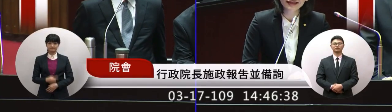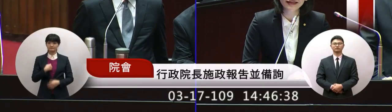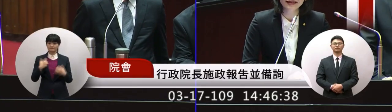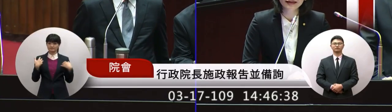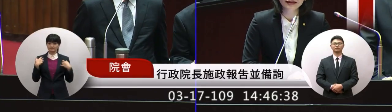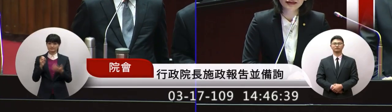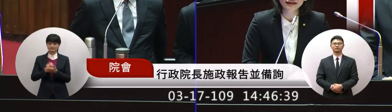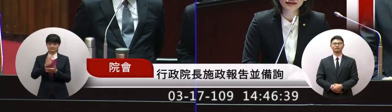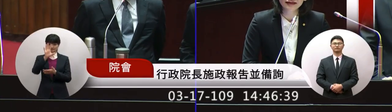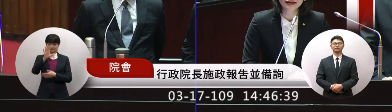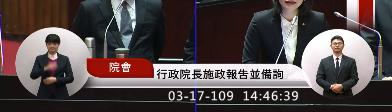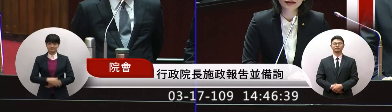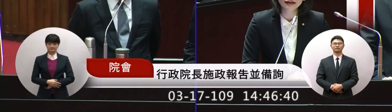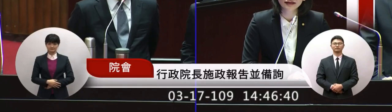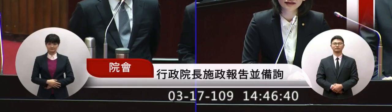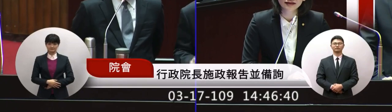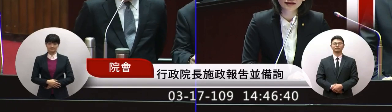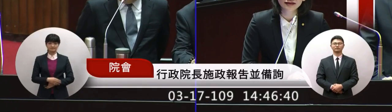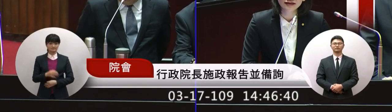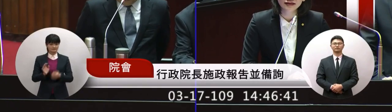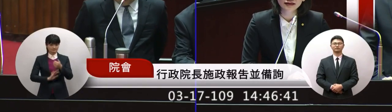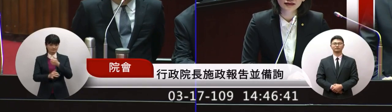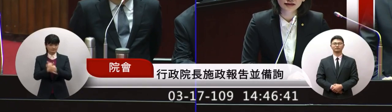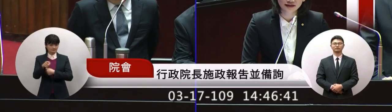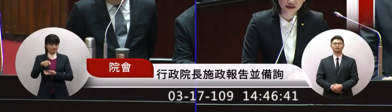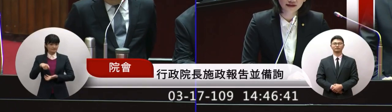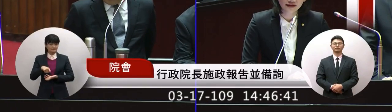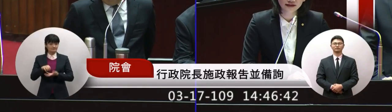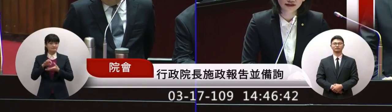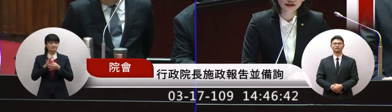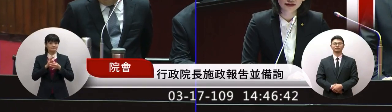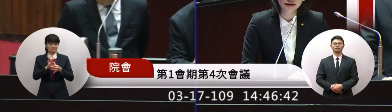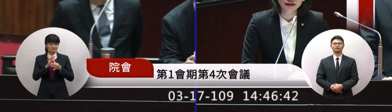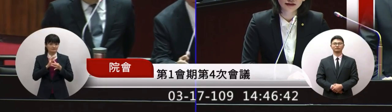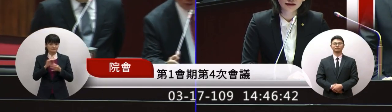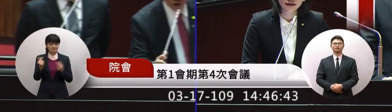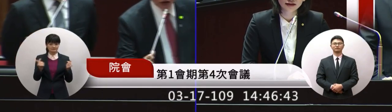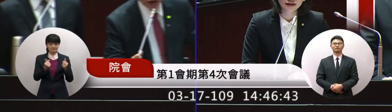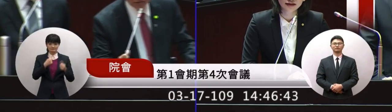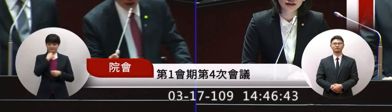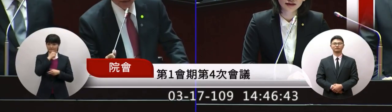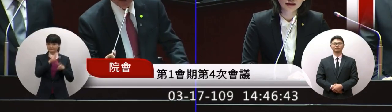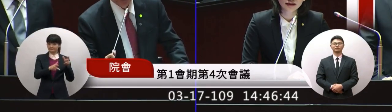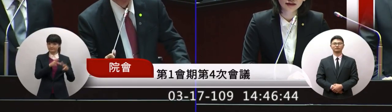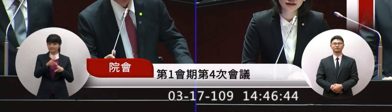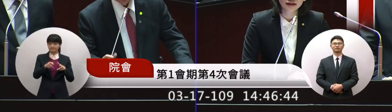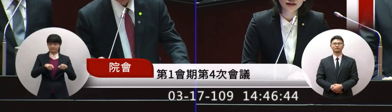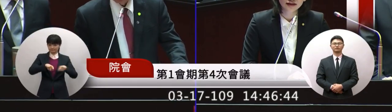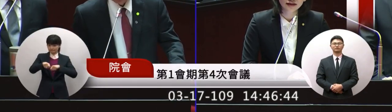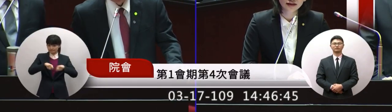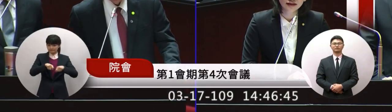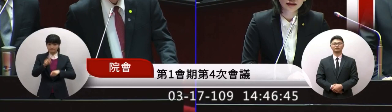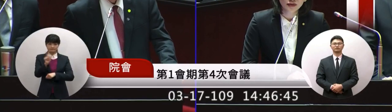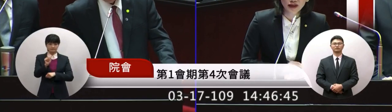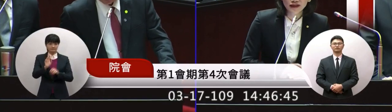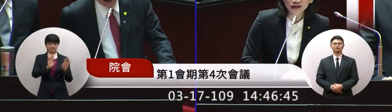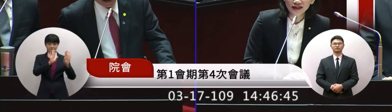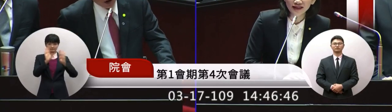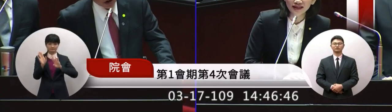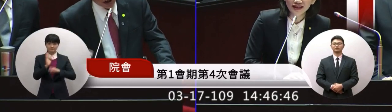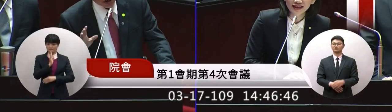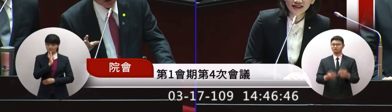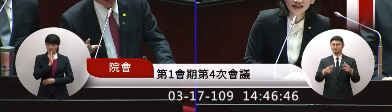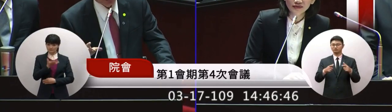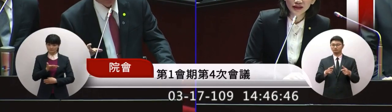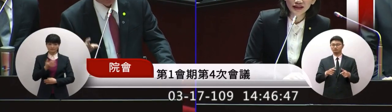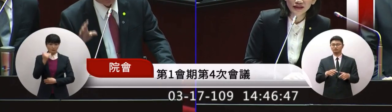一下，委员在关心的就是说产业的发展的策略 position paper， 如果 委员